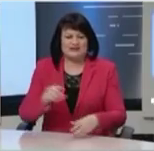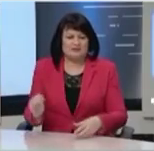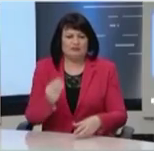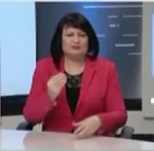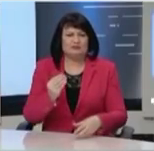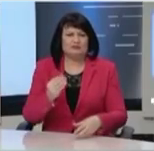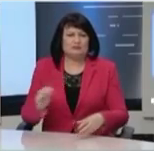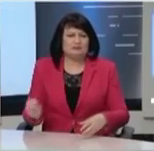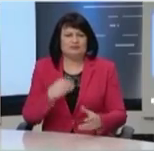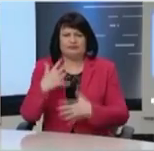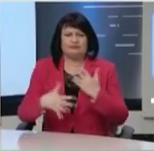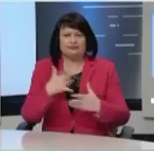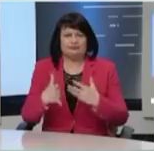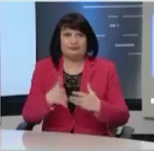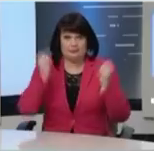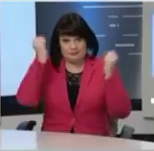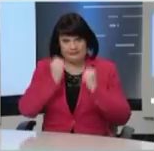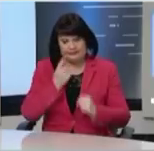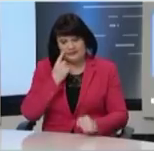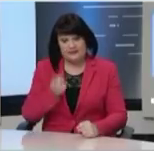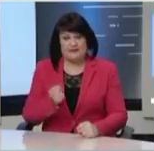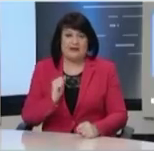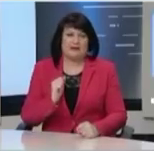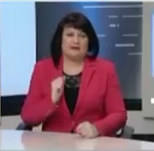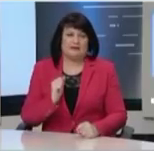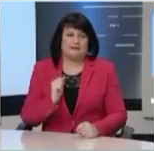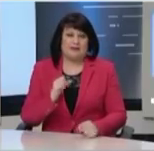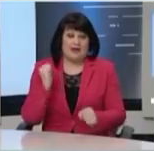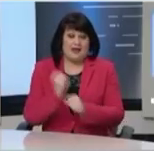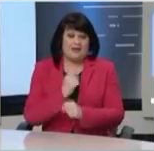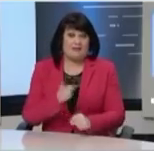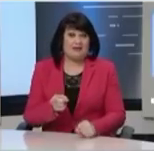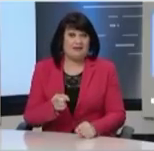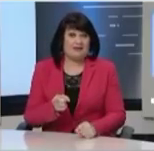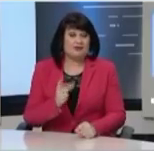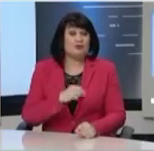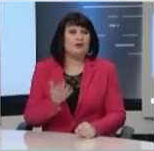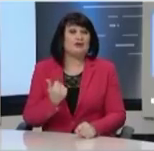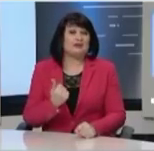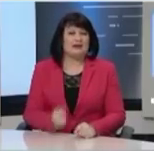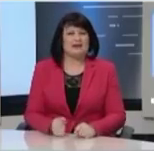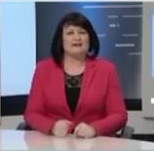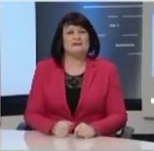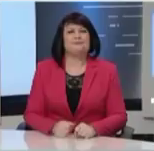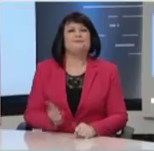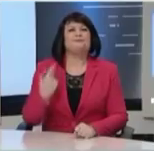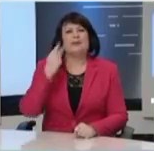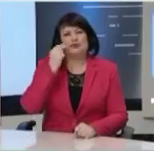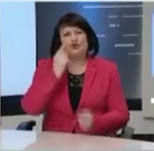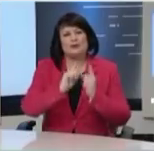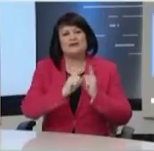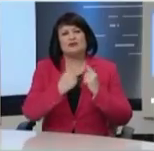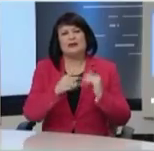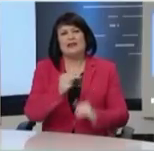ότι θα θερήσετε κι εσείς θύελες. Γιατί με τη στάση σας στο θέμα της συμφωνίας με την πρώην Ιουγκοσλαβική Δημοκρατία της